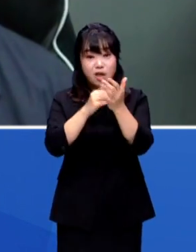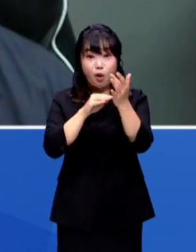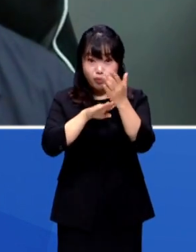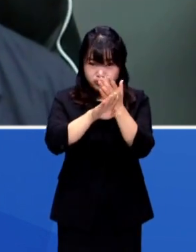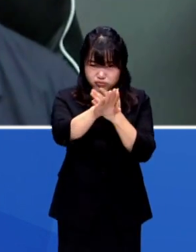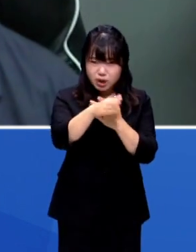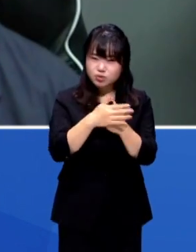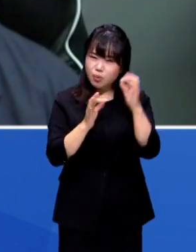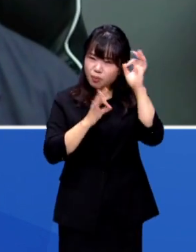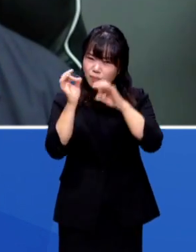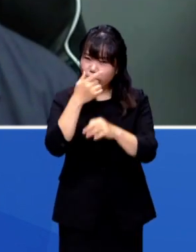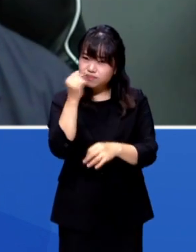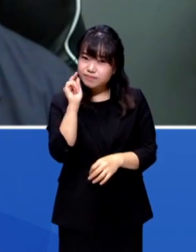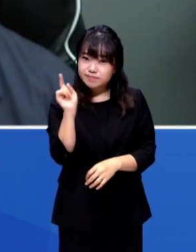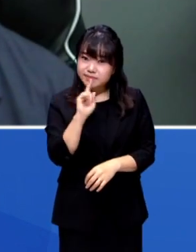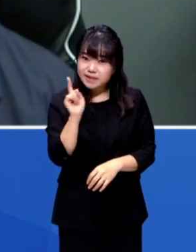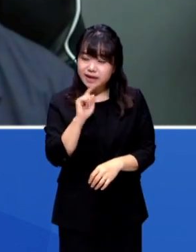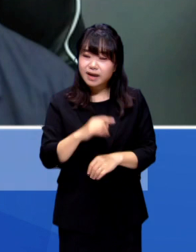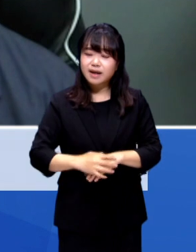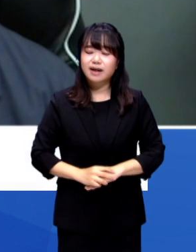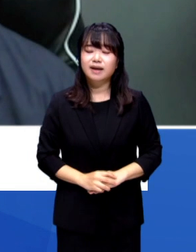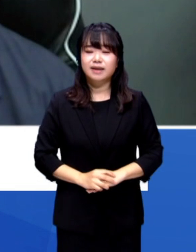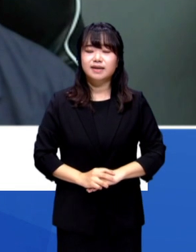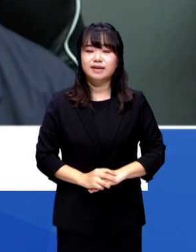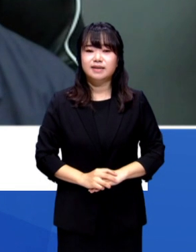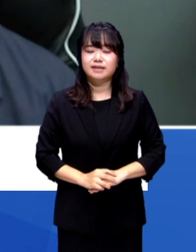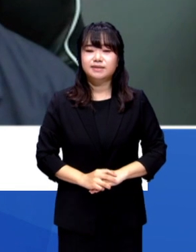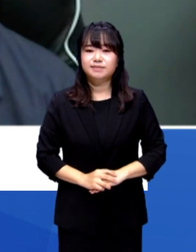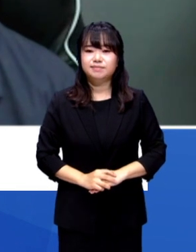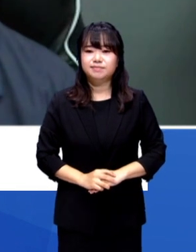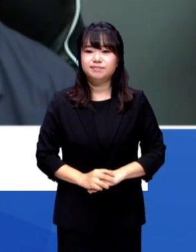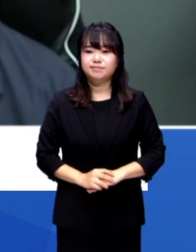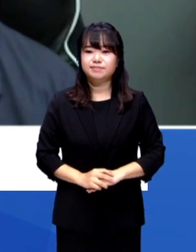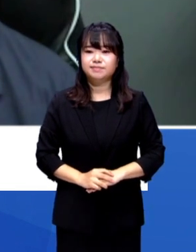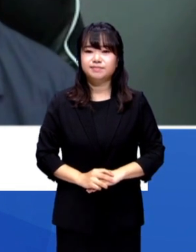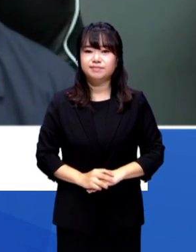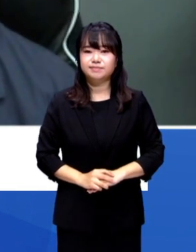혹시 미흡한 부분이 좀 있었다고 보십니까?